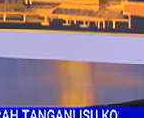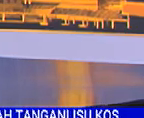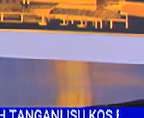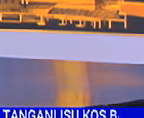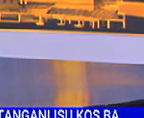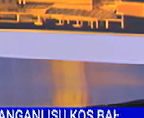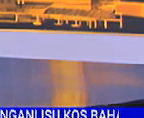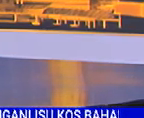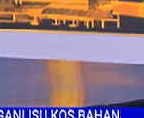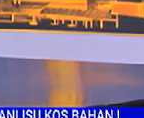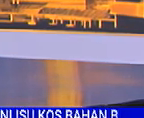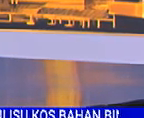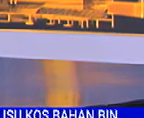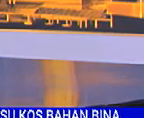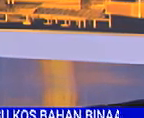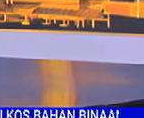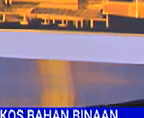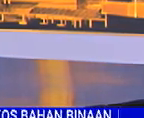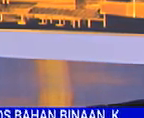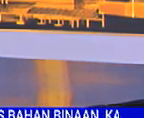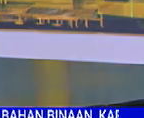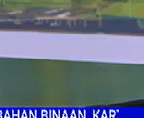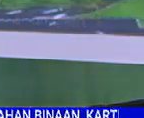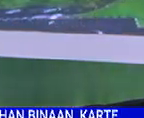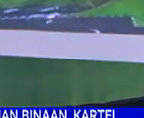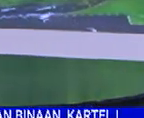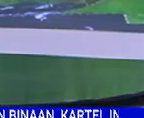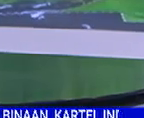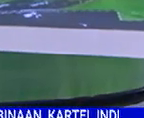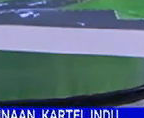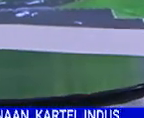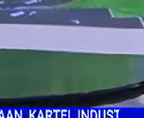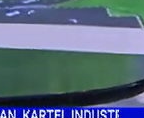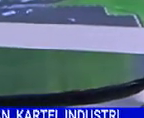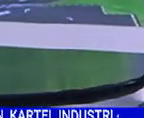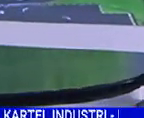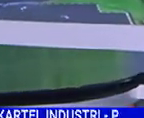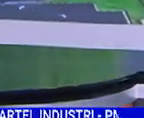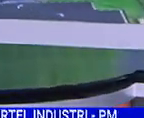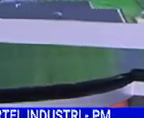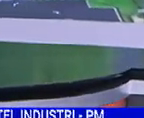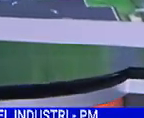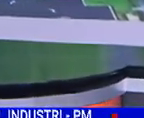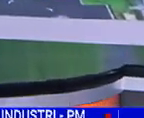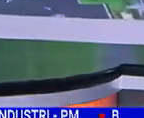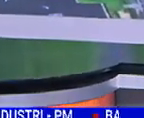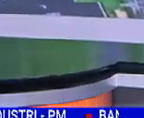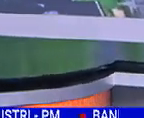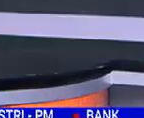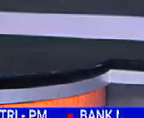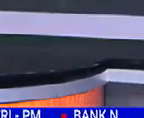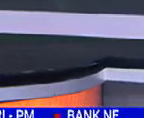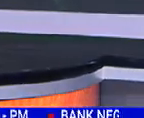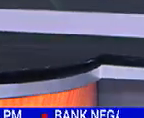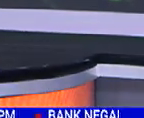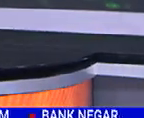layari portal berita RTM di berita.rtm.gov.m untuk perkembangan seluruh negara saya sudin